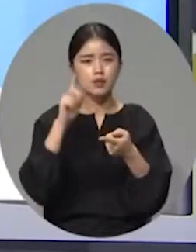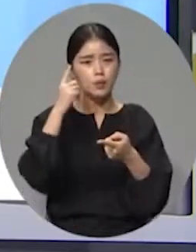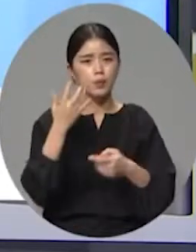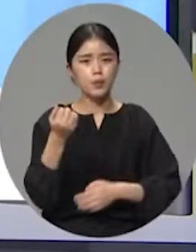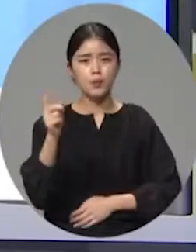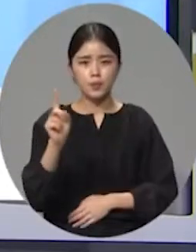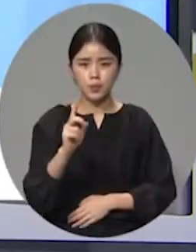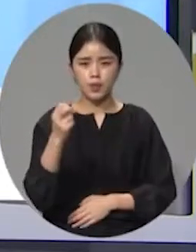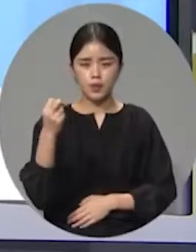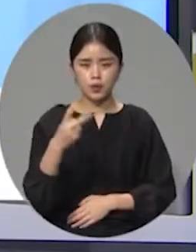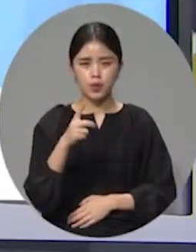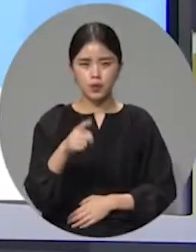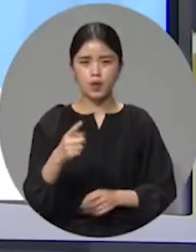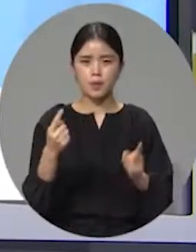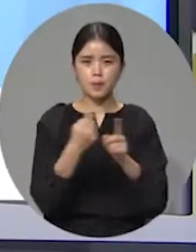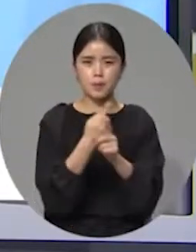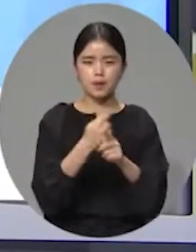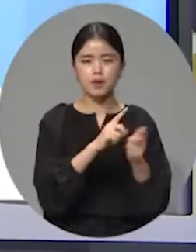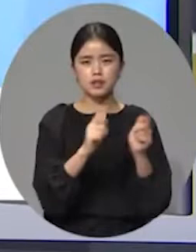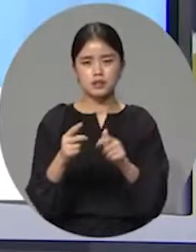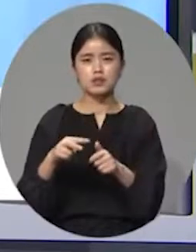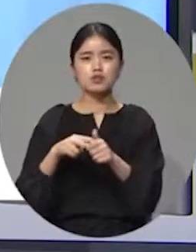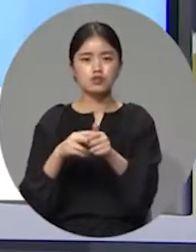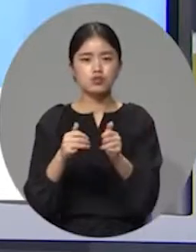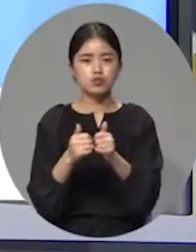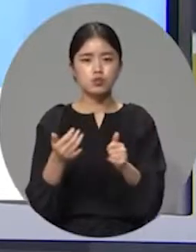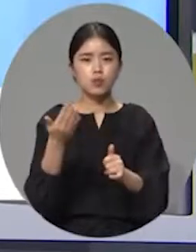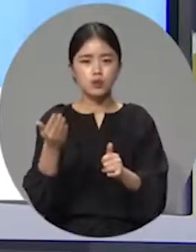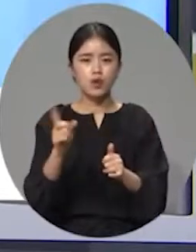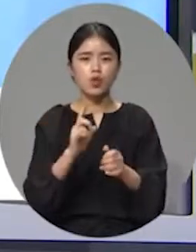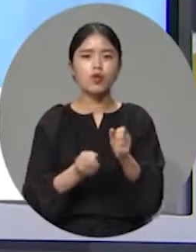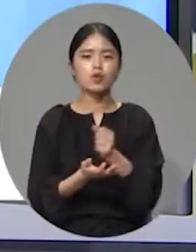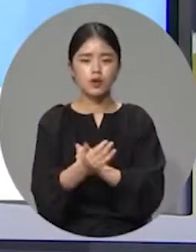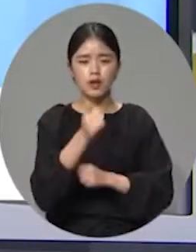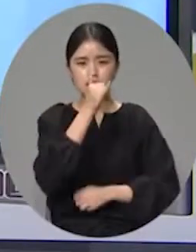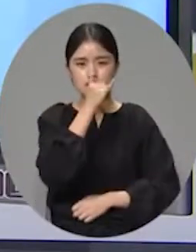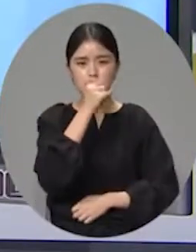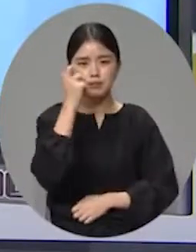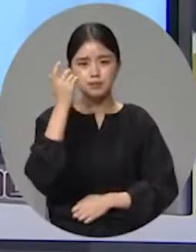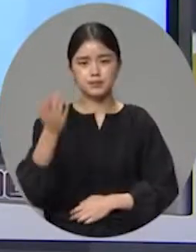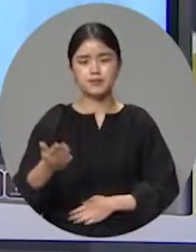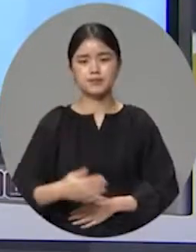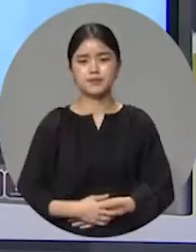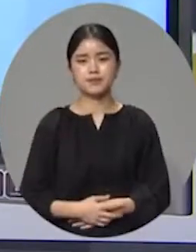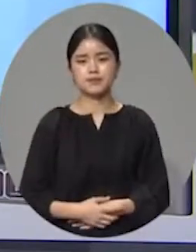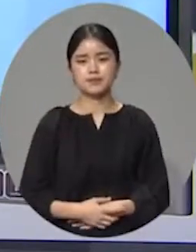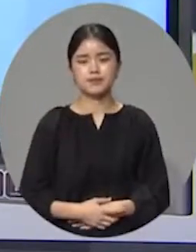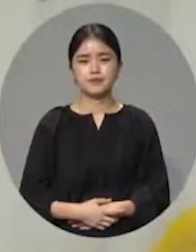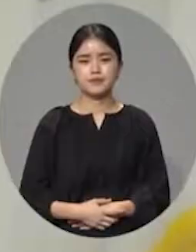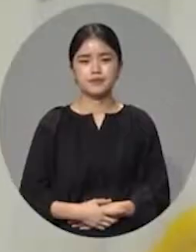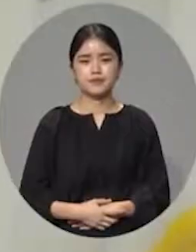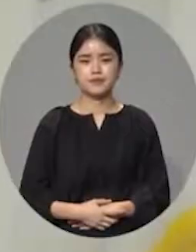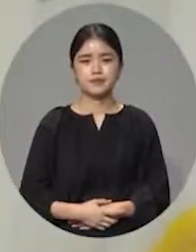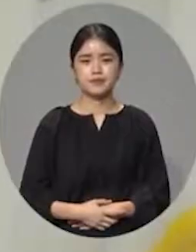또 이런 판세 변화가 우리 후보님께는 어떤 영향을 미칠 것으로 보이시는지요?